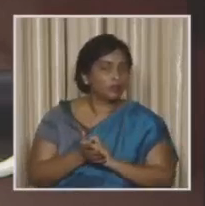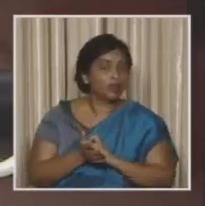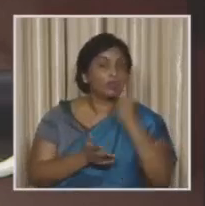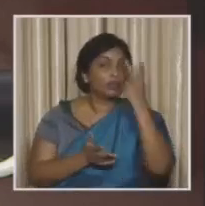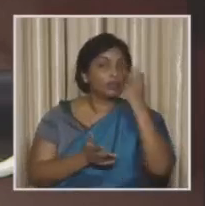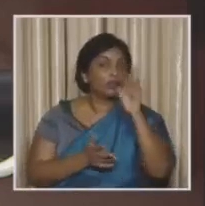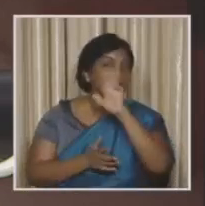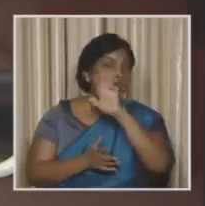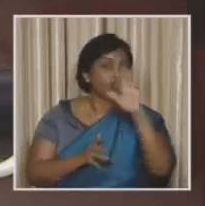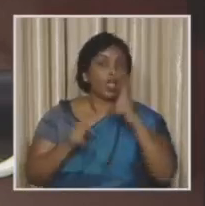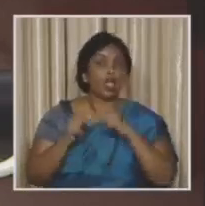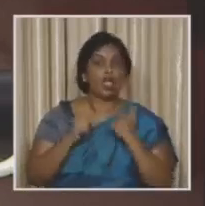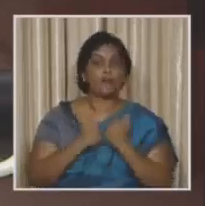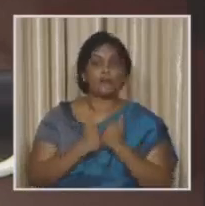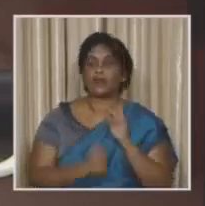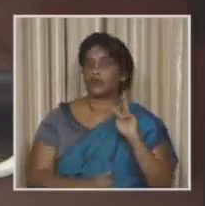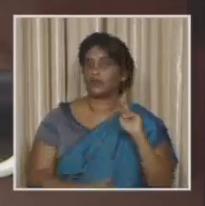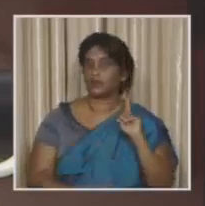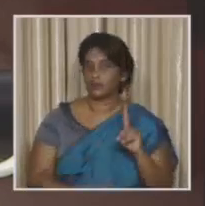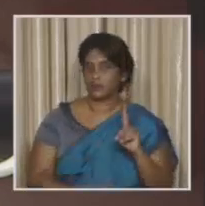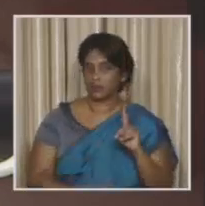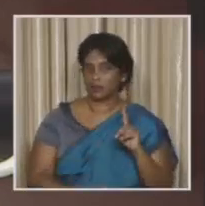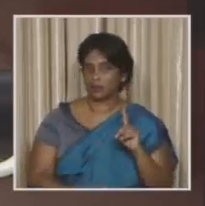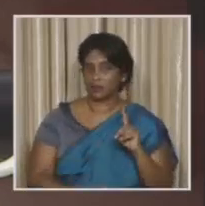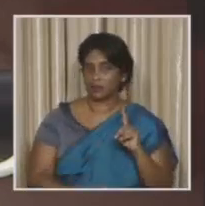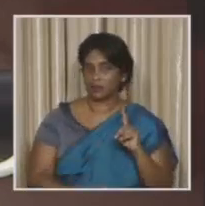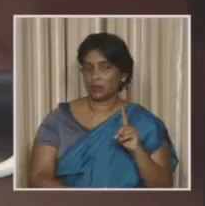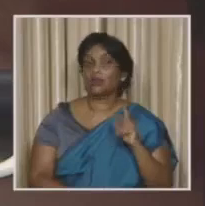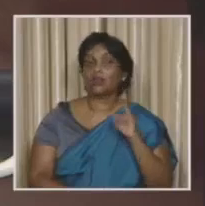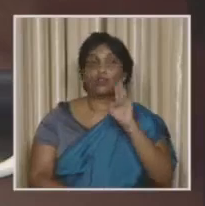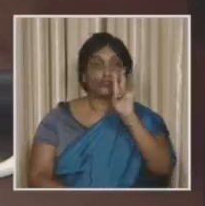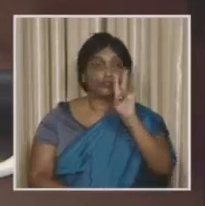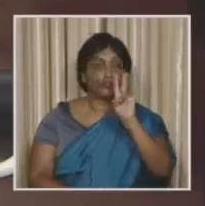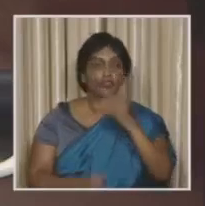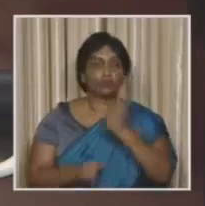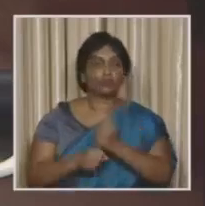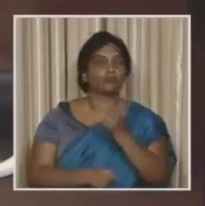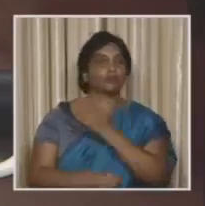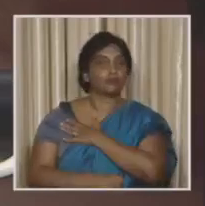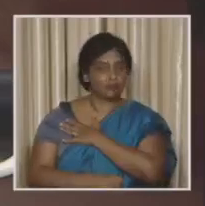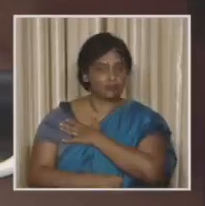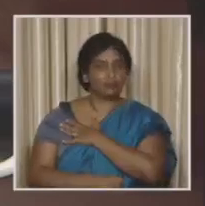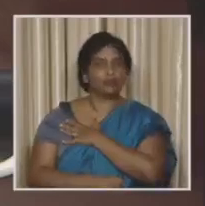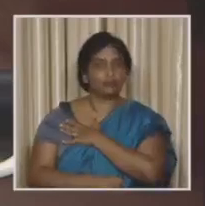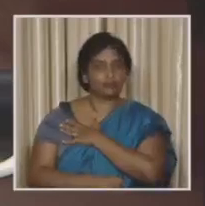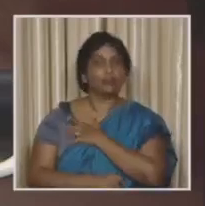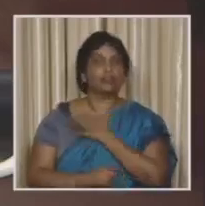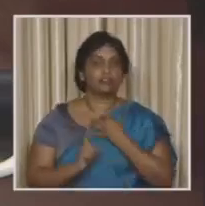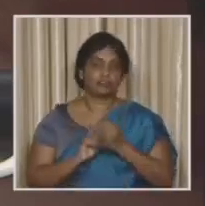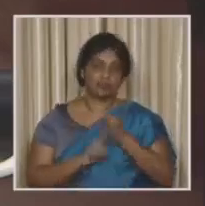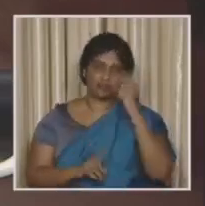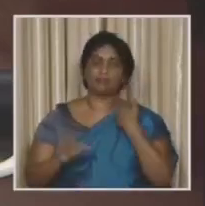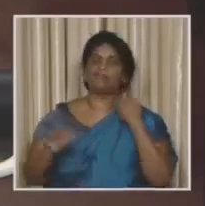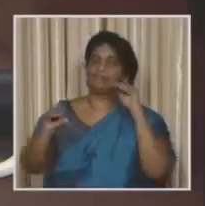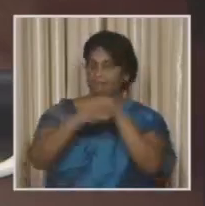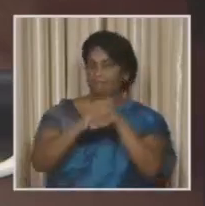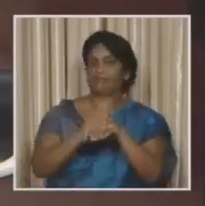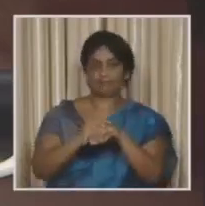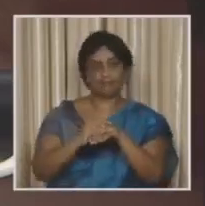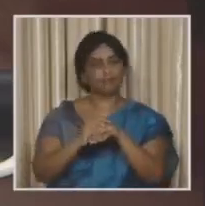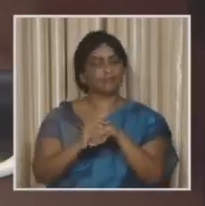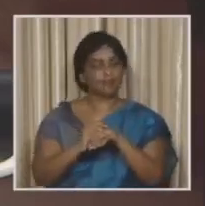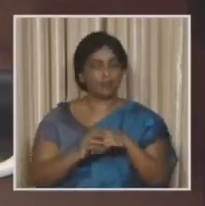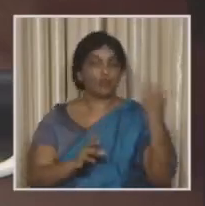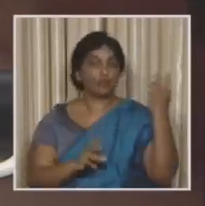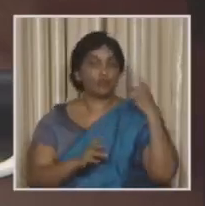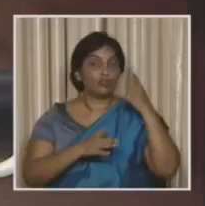didas dahana me April masa 21 winida. 25 winda Gotabaya Rajapaksa kiyenawa. Ohu janadhipati warnayata tarangawadina bawa.